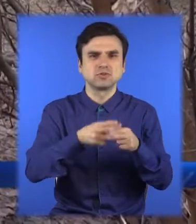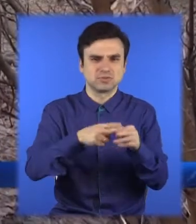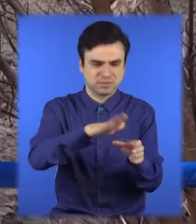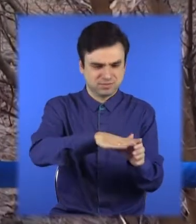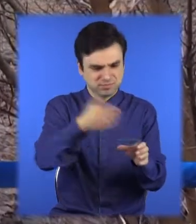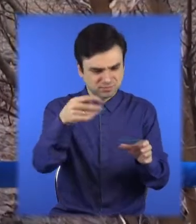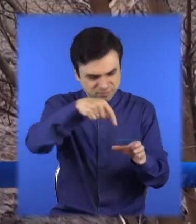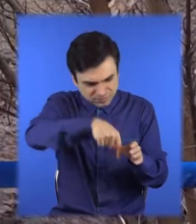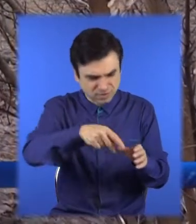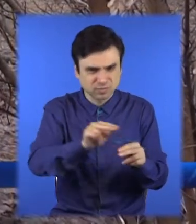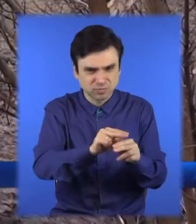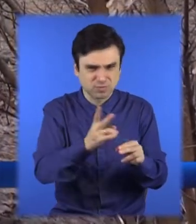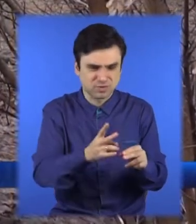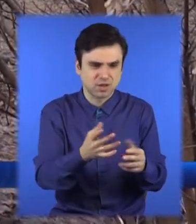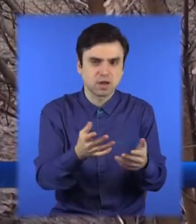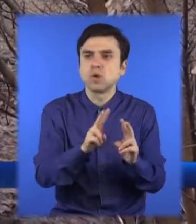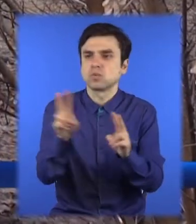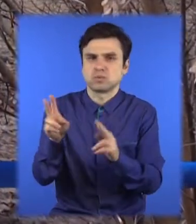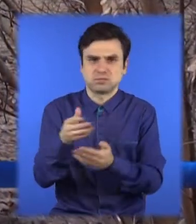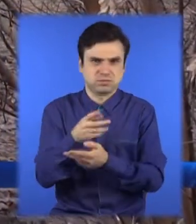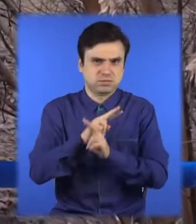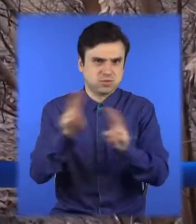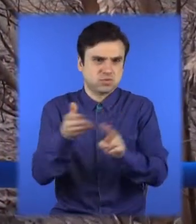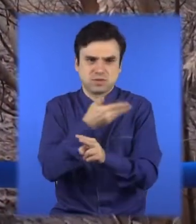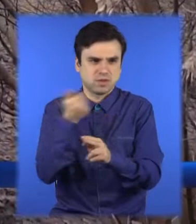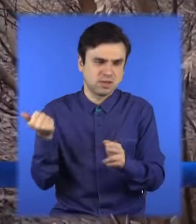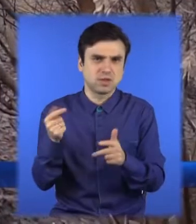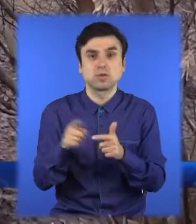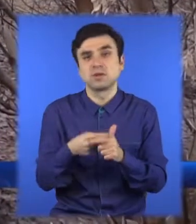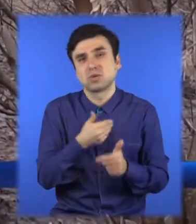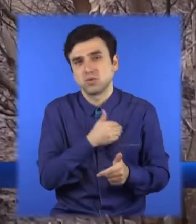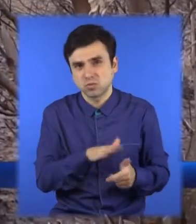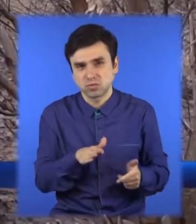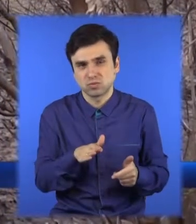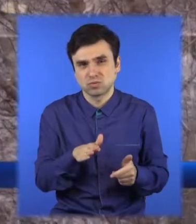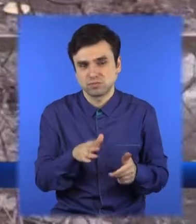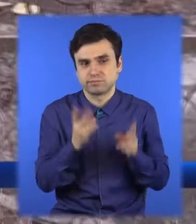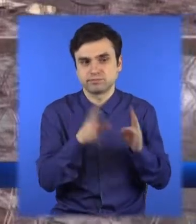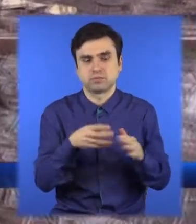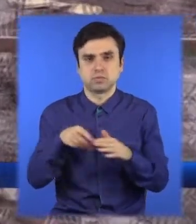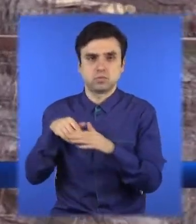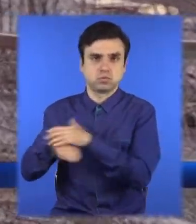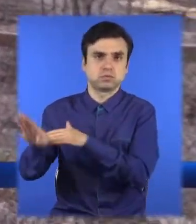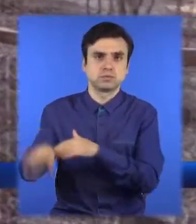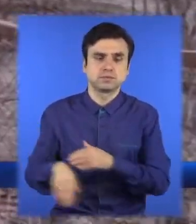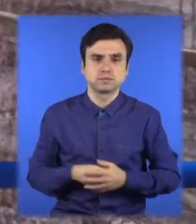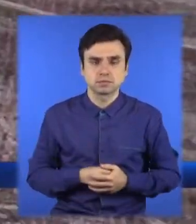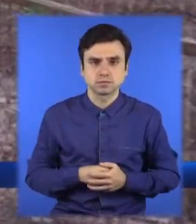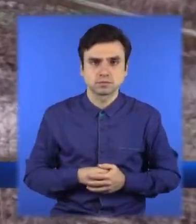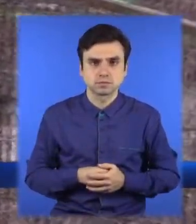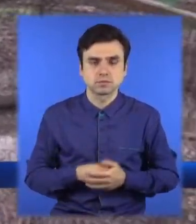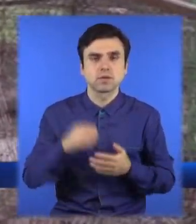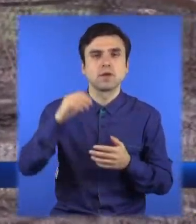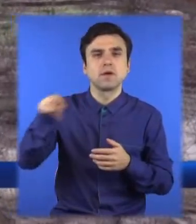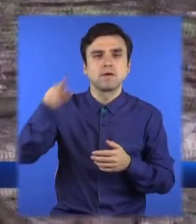а убирати або нікому, або ніхто не хоче. Ну, в общем, таке, ми крайні остались. Кривбас водоканалі говорять,